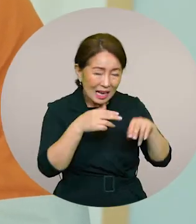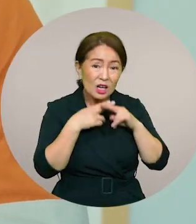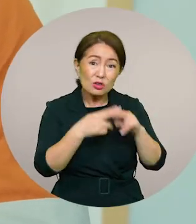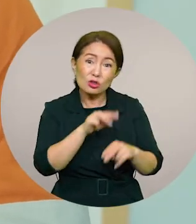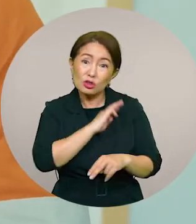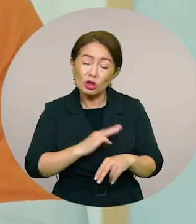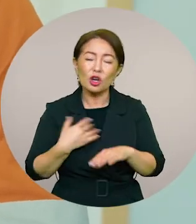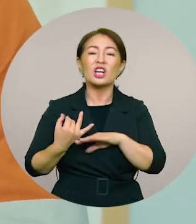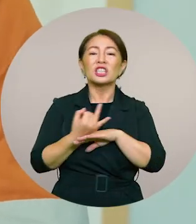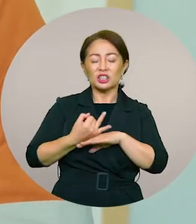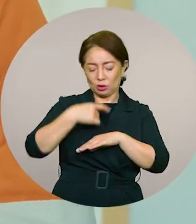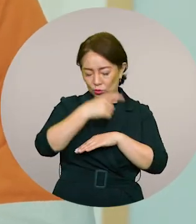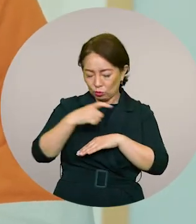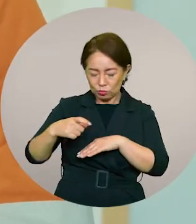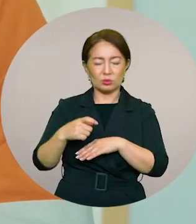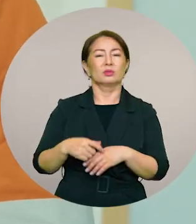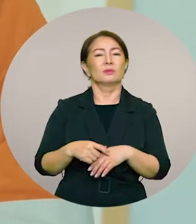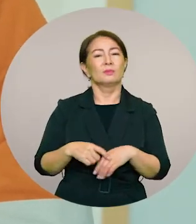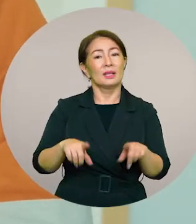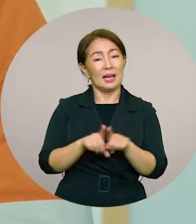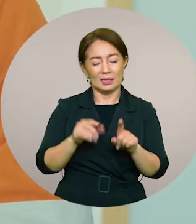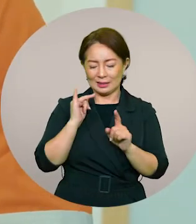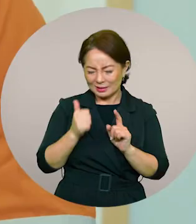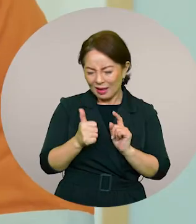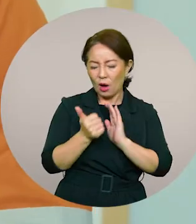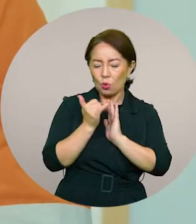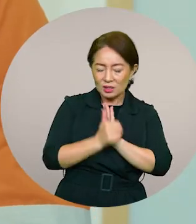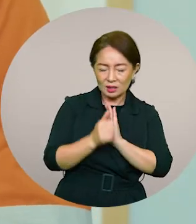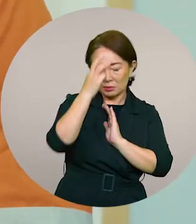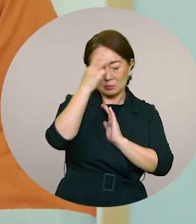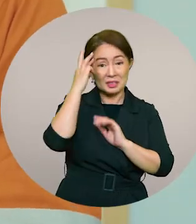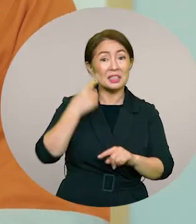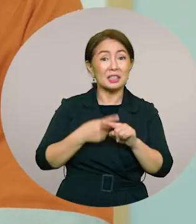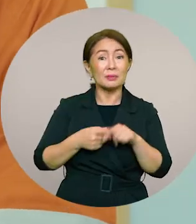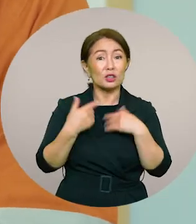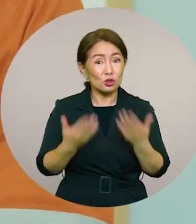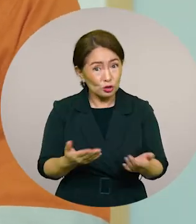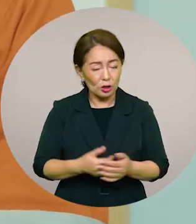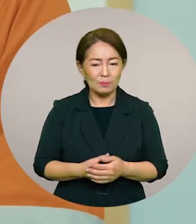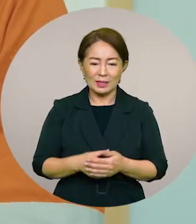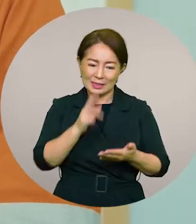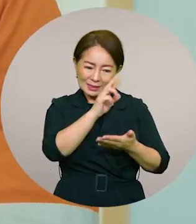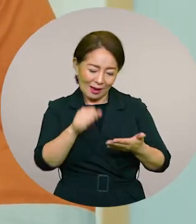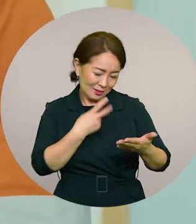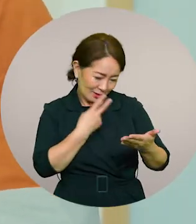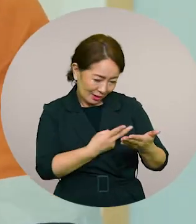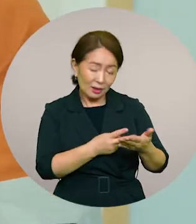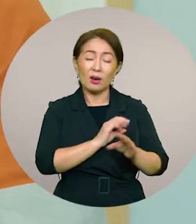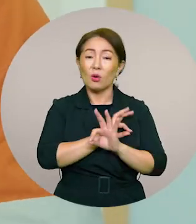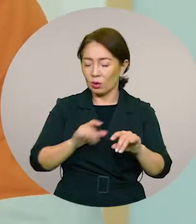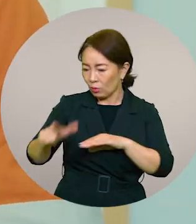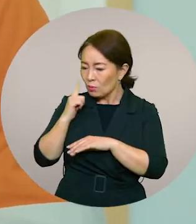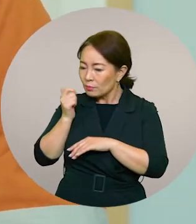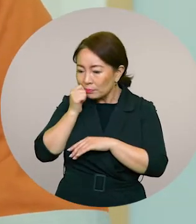тулд инженерүүд маань ч гэсэн маш сайн одоо ур чадвар мэдлэг нэмэгдэж байгаа. Тэгэхээр ингээд нөгөө цаасан дээр харах ондоо яг